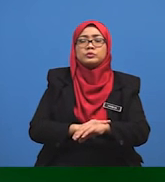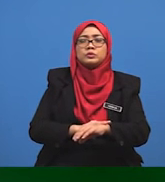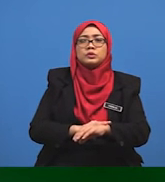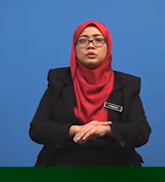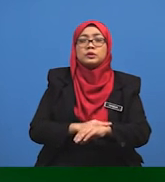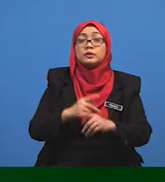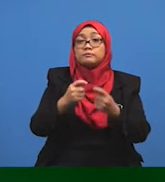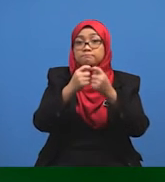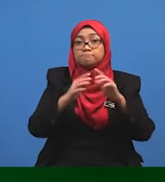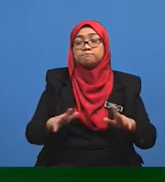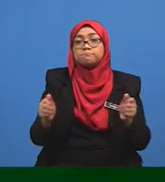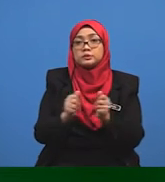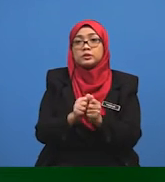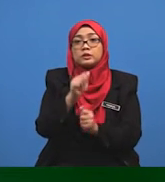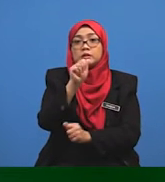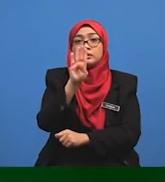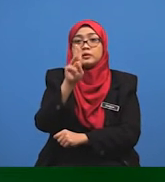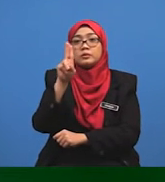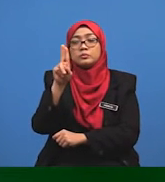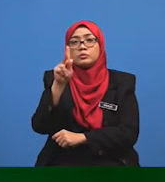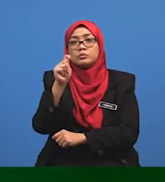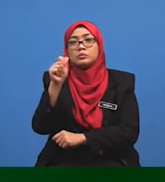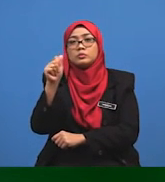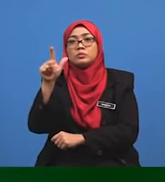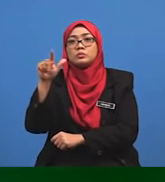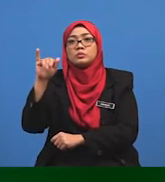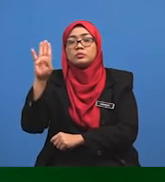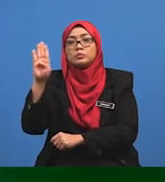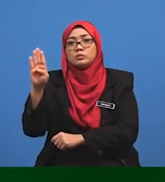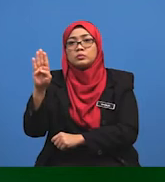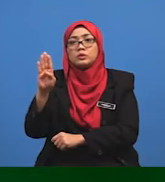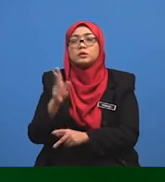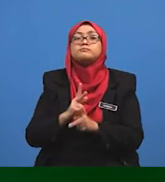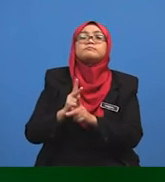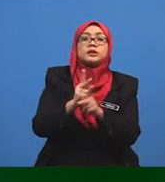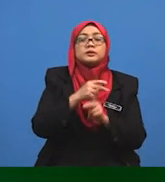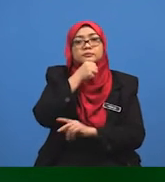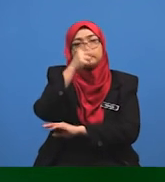tinggal bersama dengan Abu Talib ialah sebagai pengembala kambing.